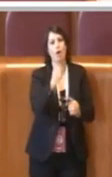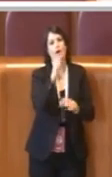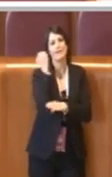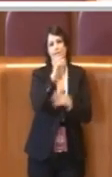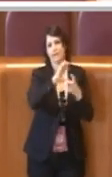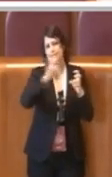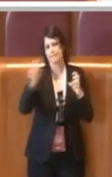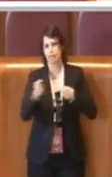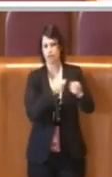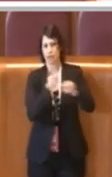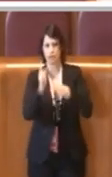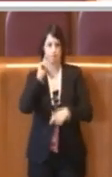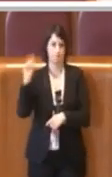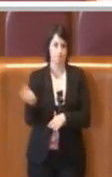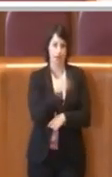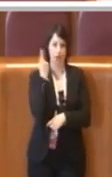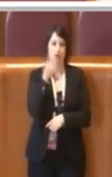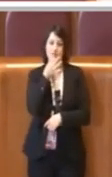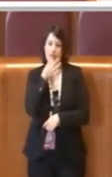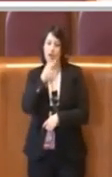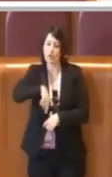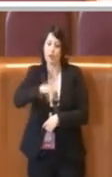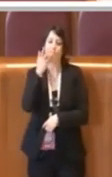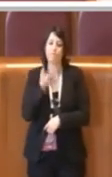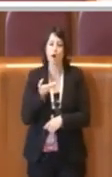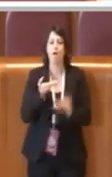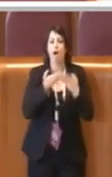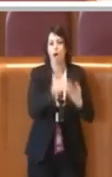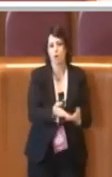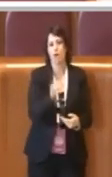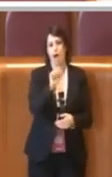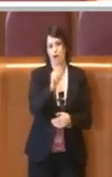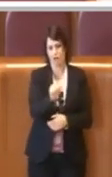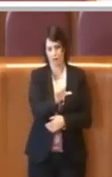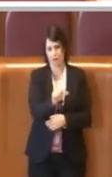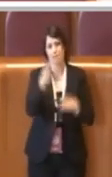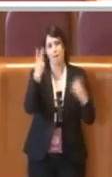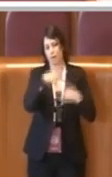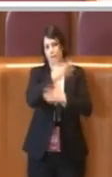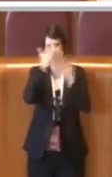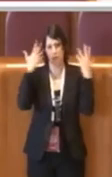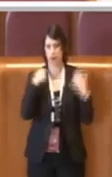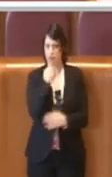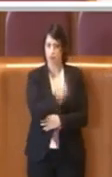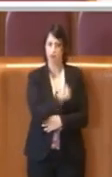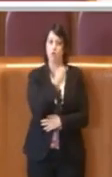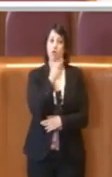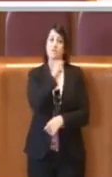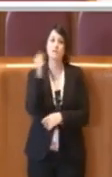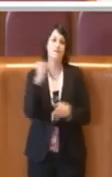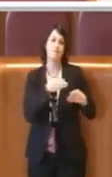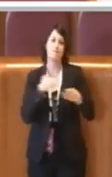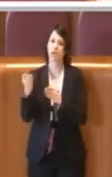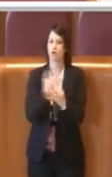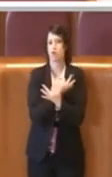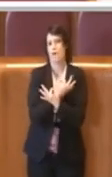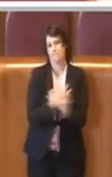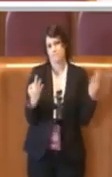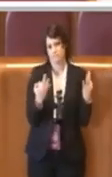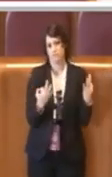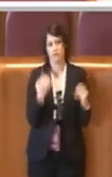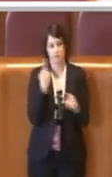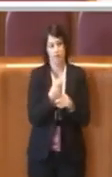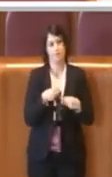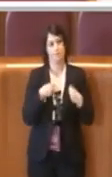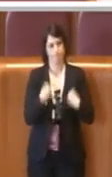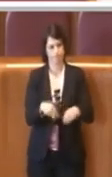alle ags ma siamo stati chiari c'è un percorso virtuoso che va intrapreso e dal 2020